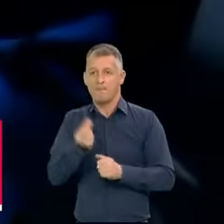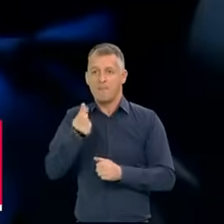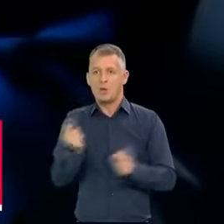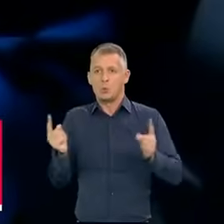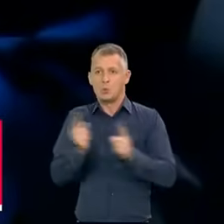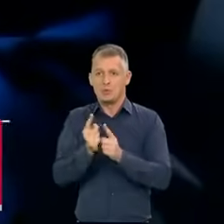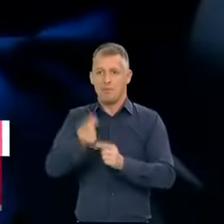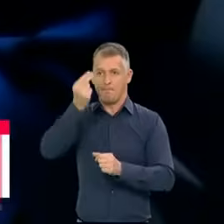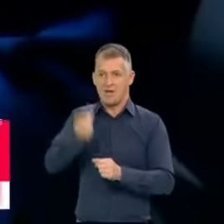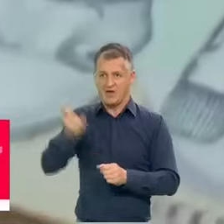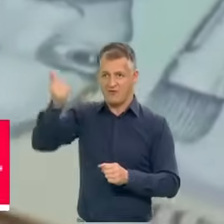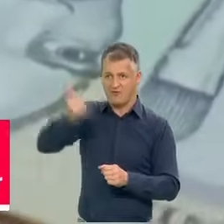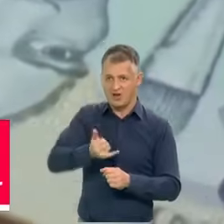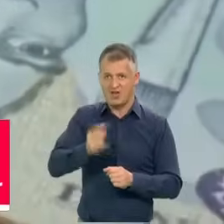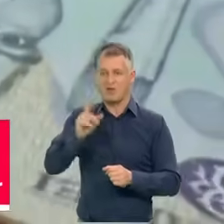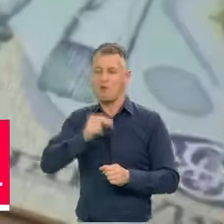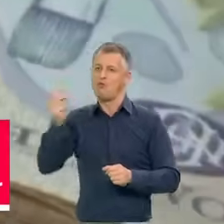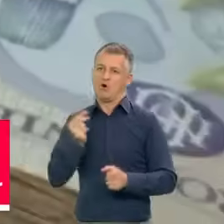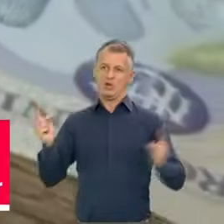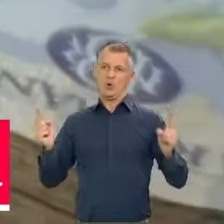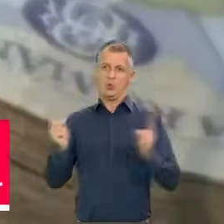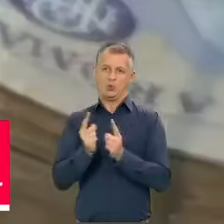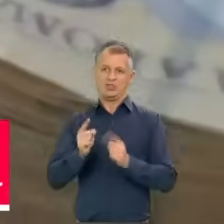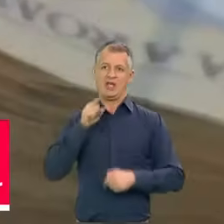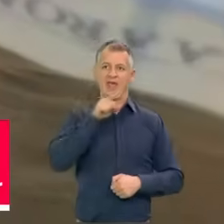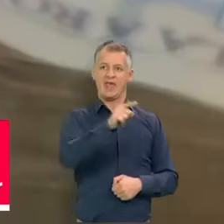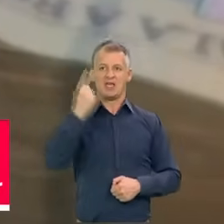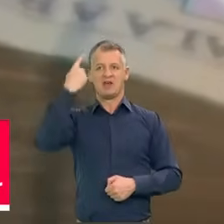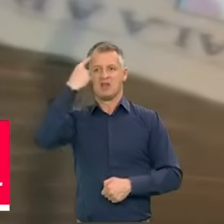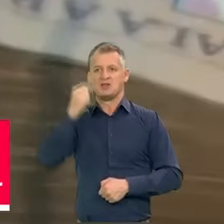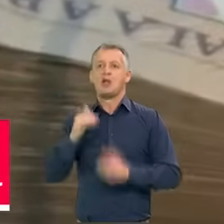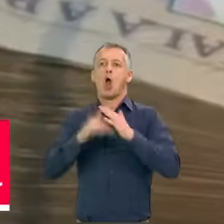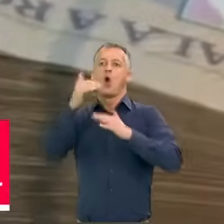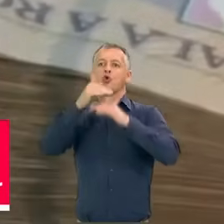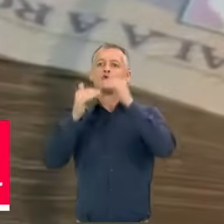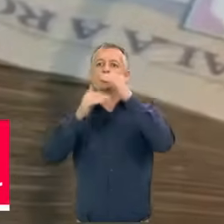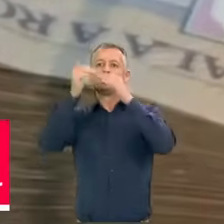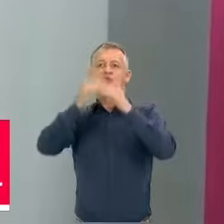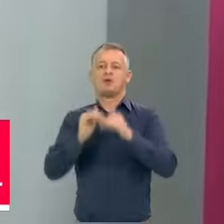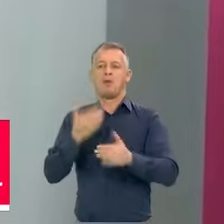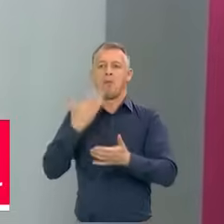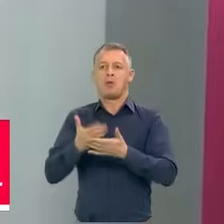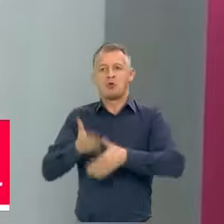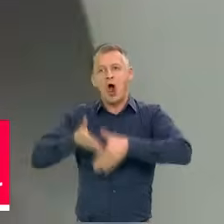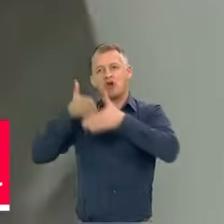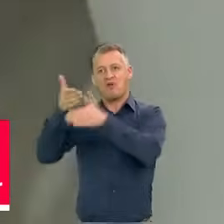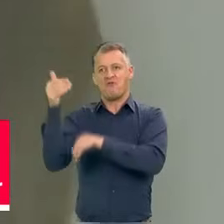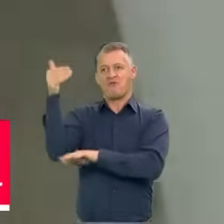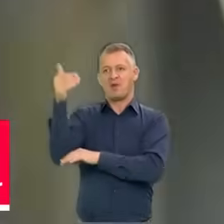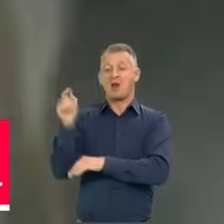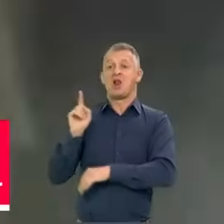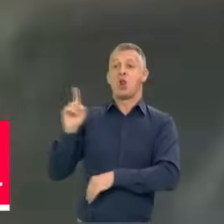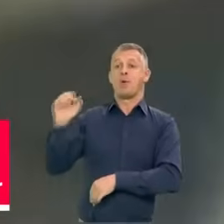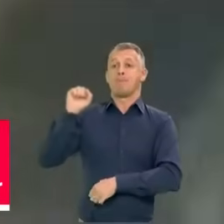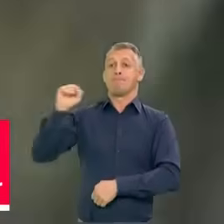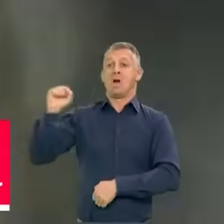bineveniți Dar sunt foarte puțini ei se gândesc doar la construcții la favorizarea firmelor de partid